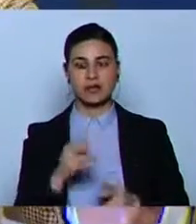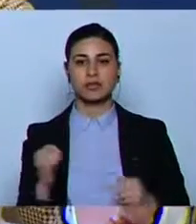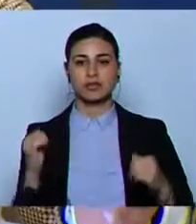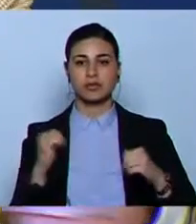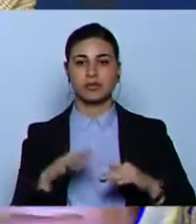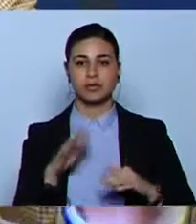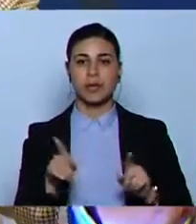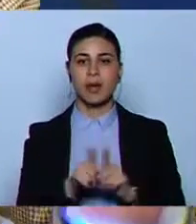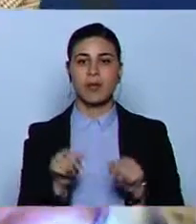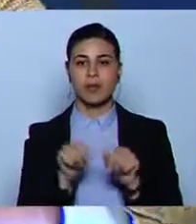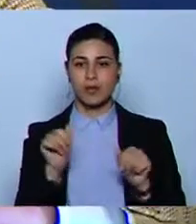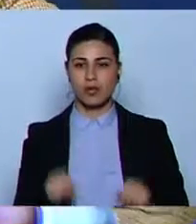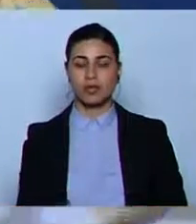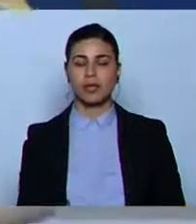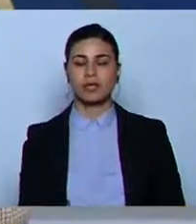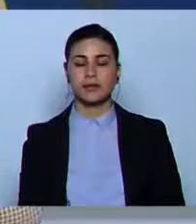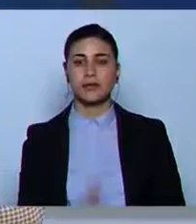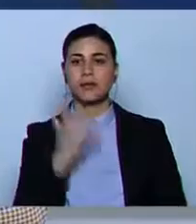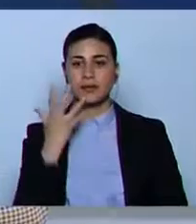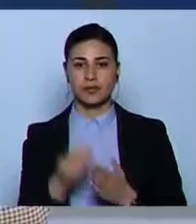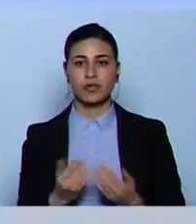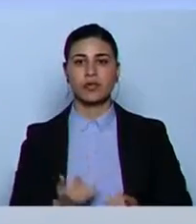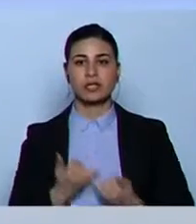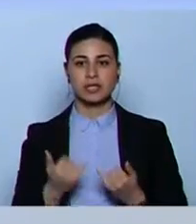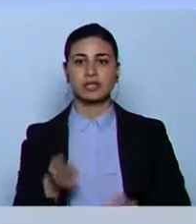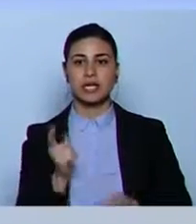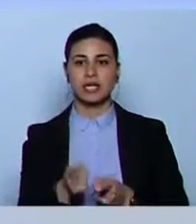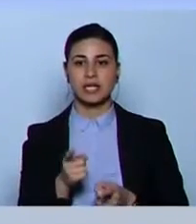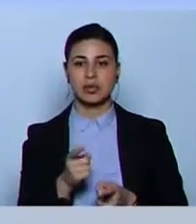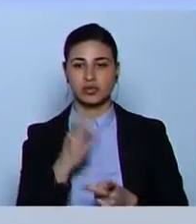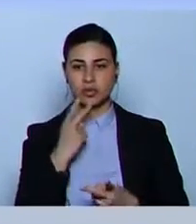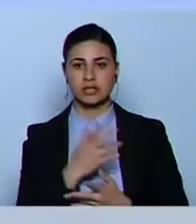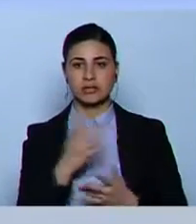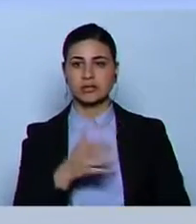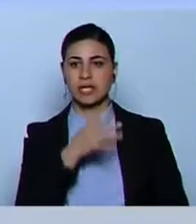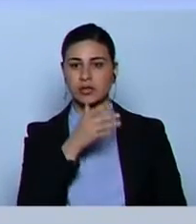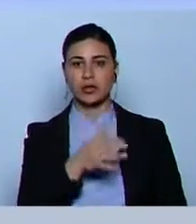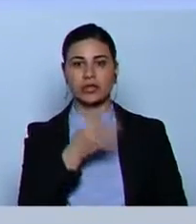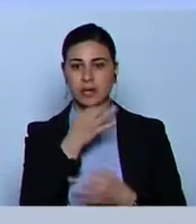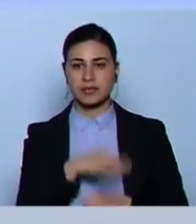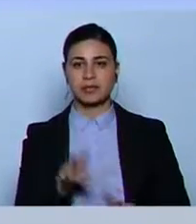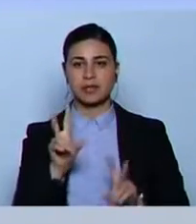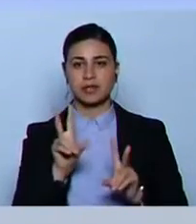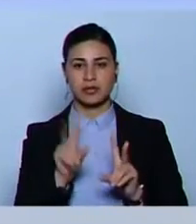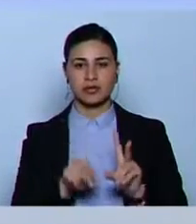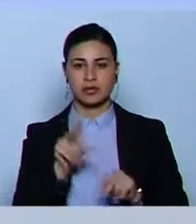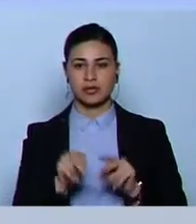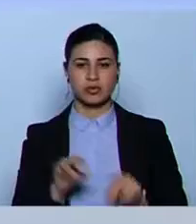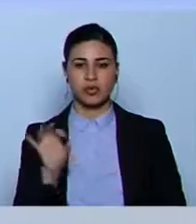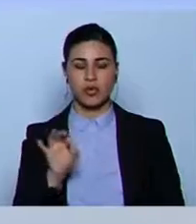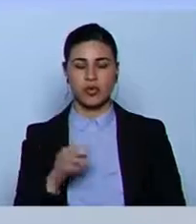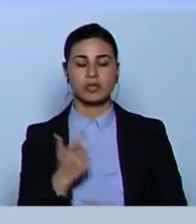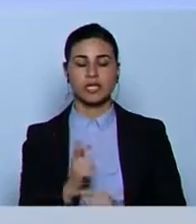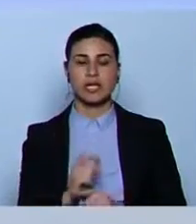რაღაც ფორმატი მოიძებნა. ჩვენ ნებისმიერ შემთხვევაში დაგითმობთ რეალური სივრცის საეთერო დროს, ნებისმიერ დროს ამ თემაზე სასაუბროთ, იმიტომ რომ ჩვენ ვთქვით, რომ ეს